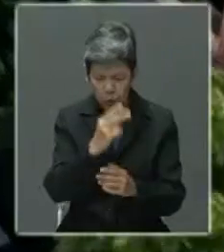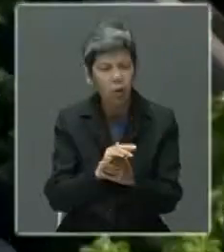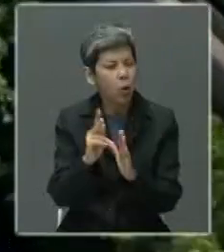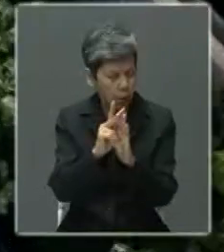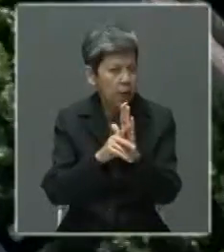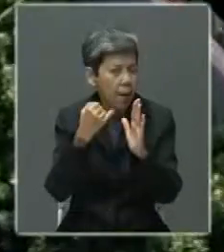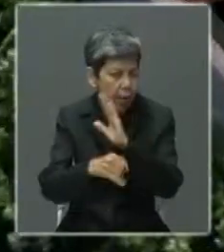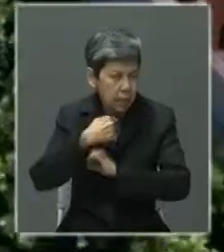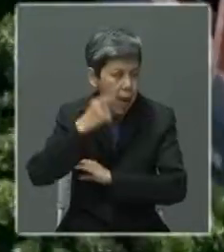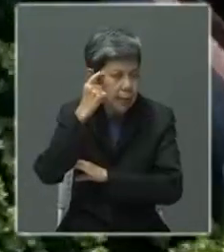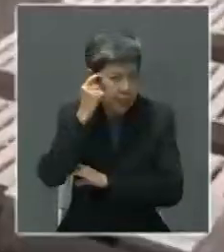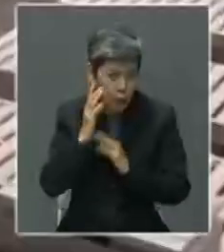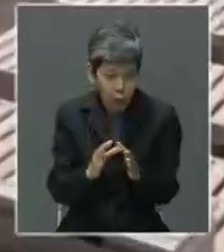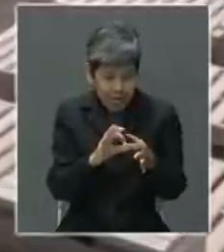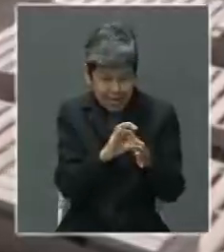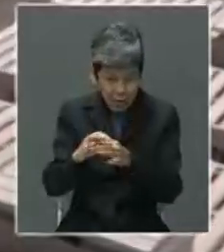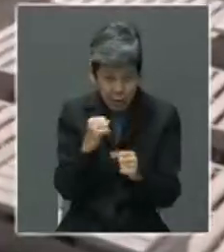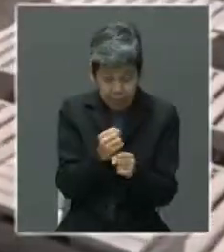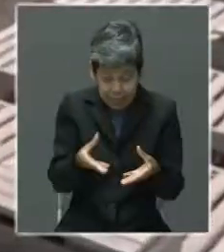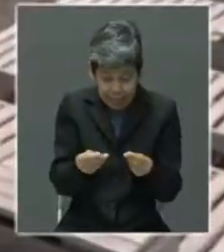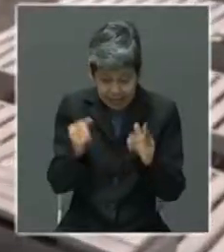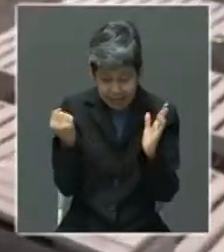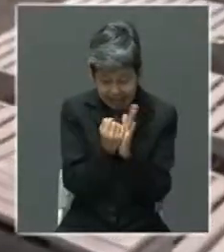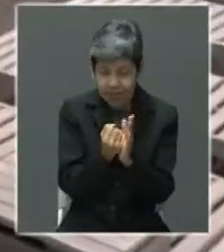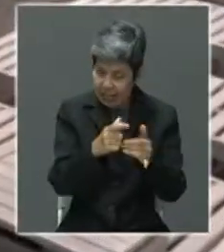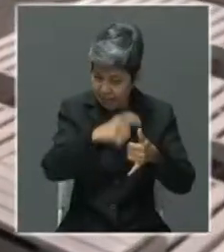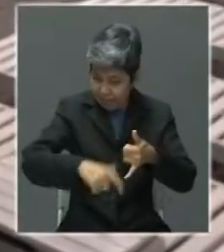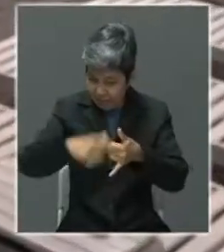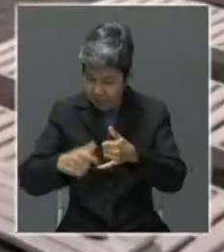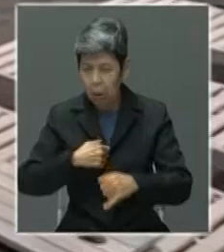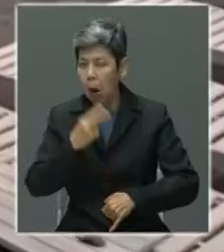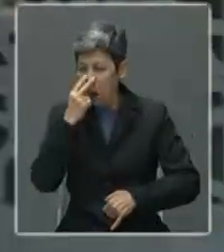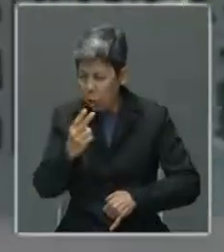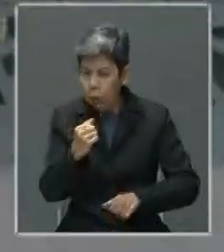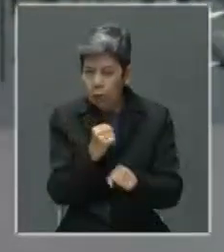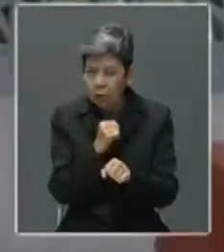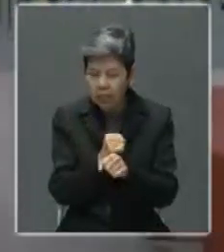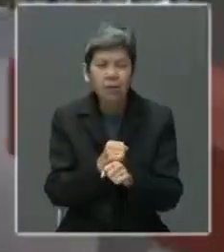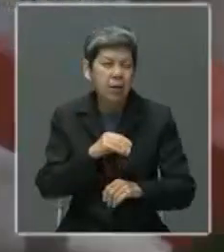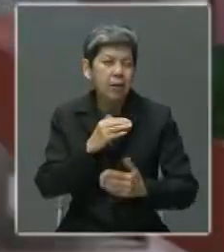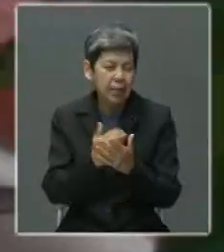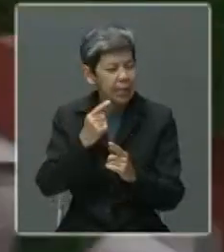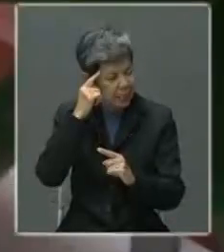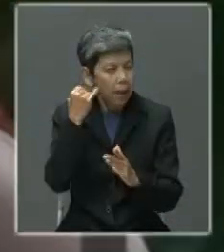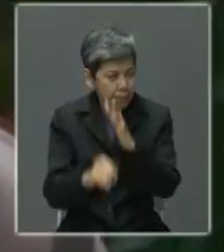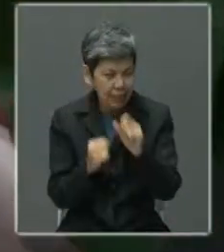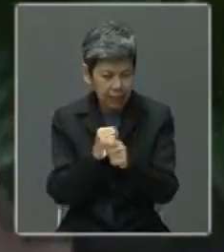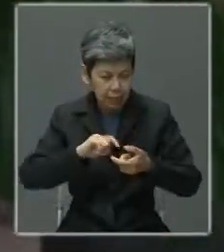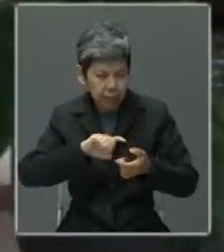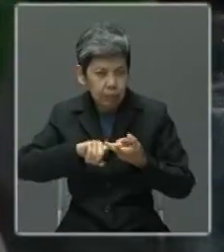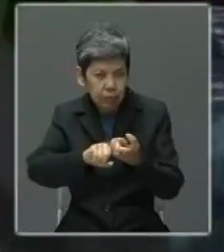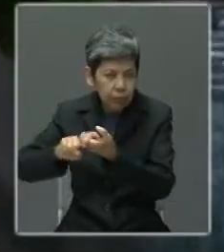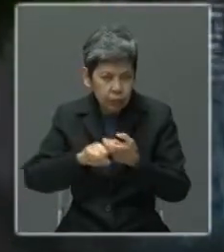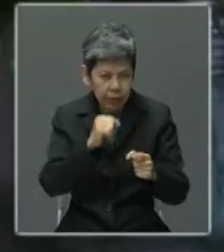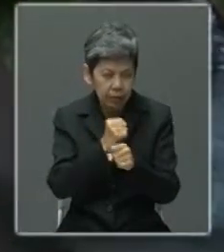ยกฎหมายเจ้าหน้าที่ที่เกี่ยวข้องกับการออกโฉนดที่ดินดังกล่าวมีพฤติการไปในทางทุจริตอันเป็นการกระทำความผิดต่อต